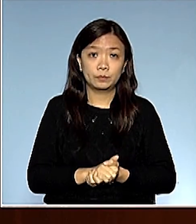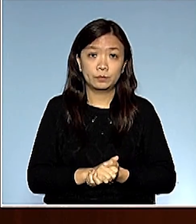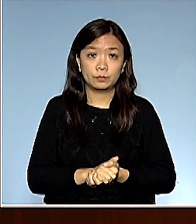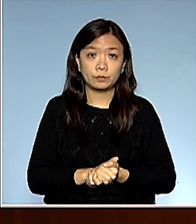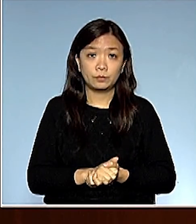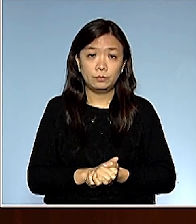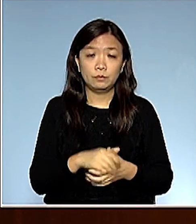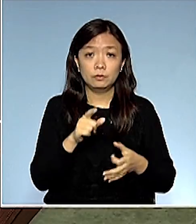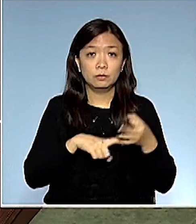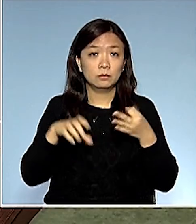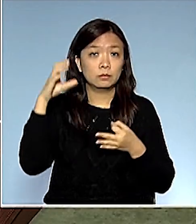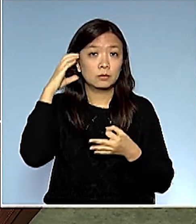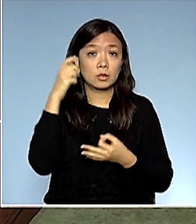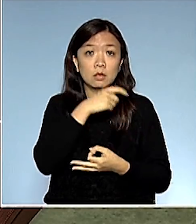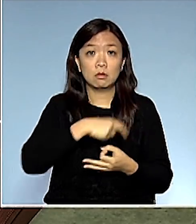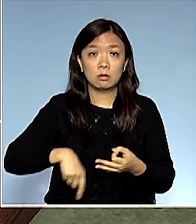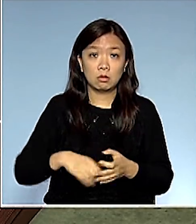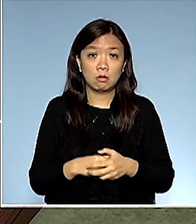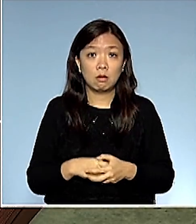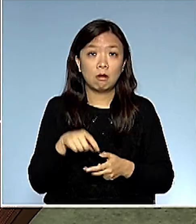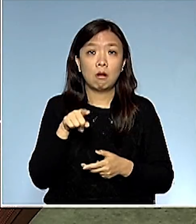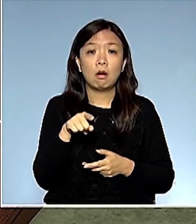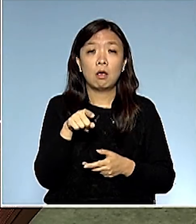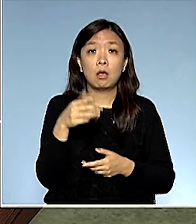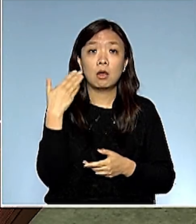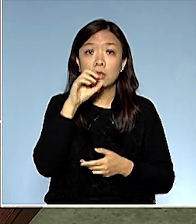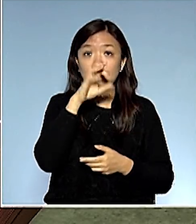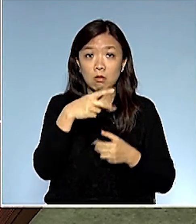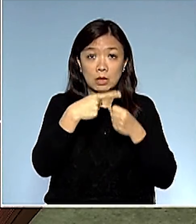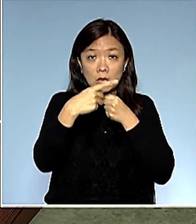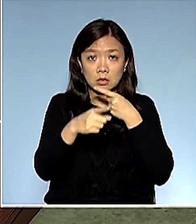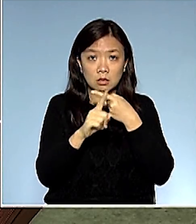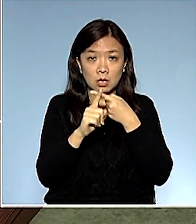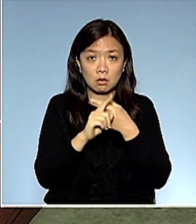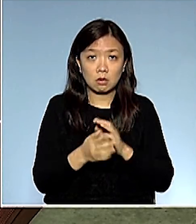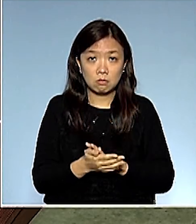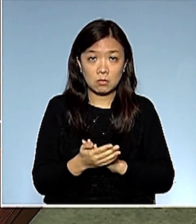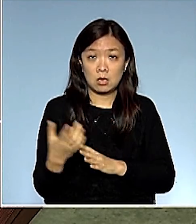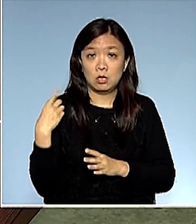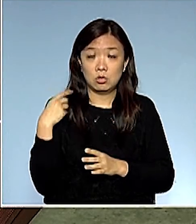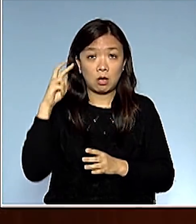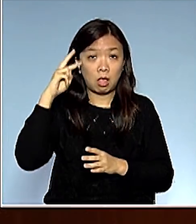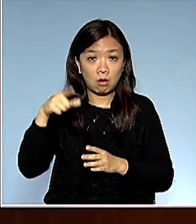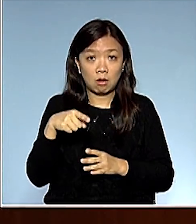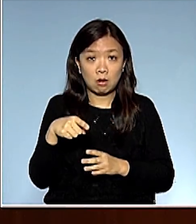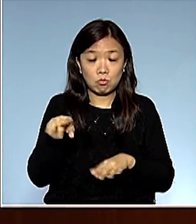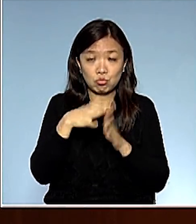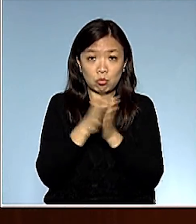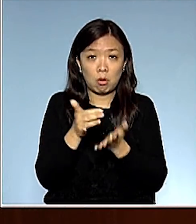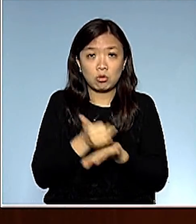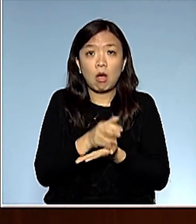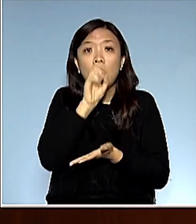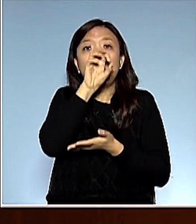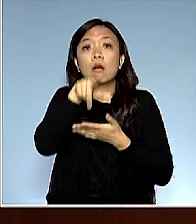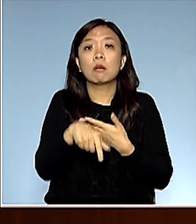陳志全議員， 一下啫，你頭先話第一次警告，嗱呢兩日好多人喺位講嘢，你一次警告都冇。咁而家你俾第一